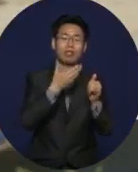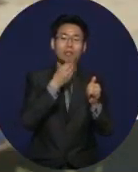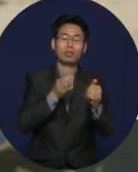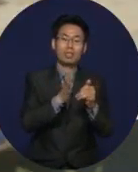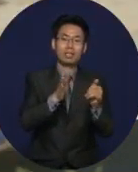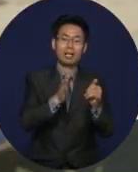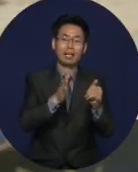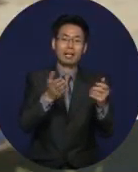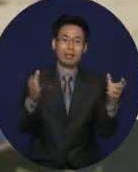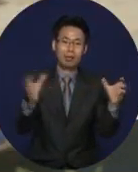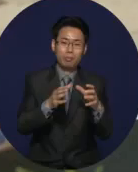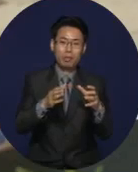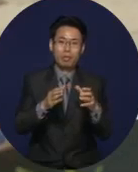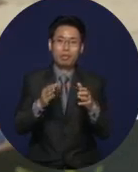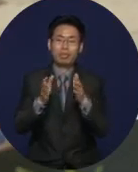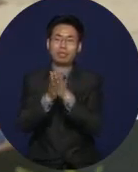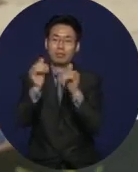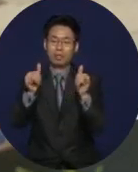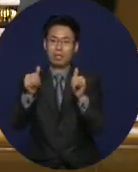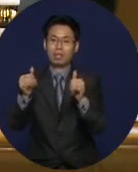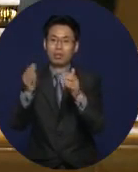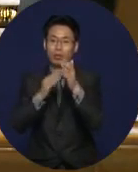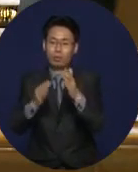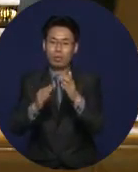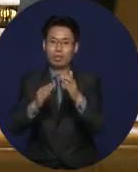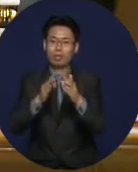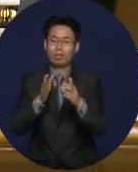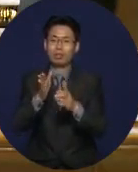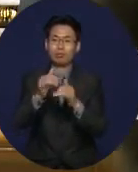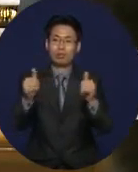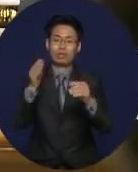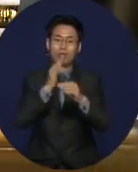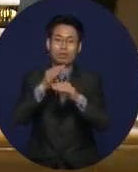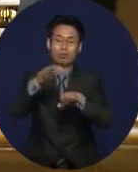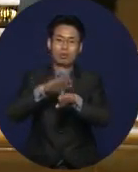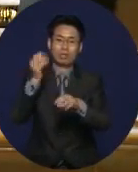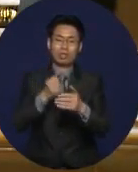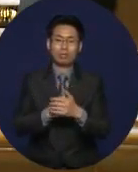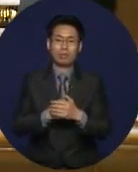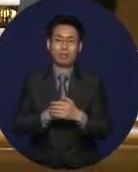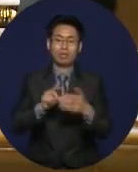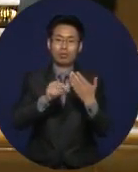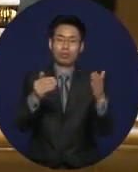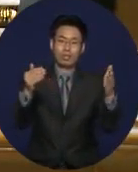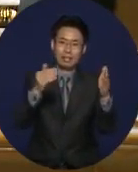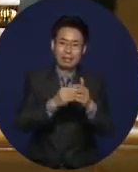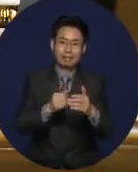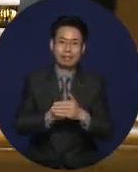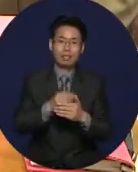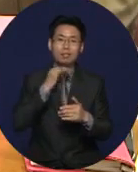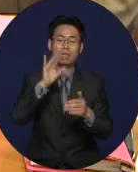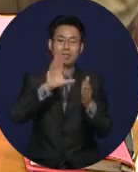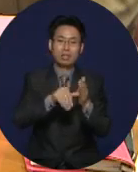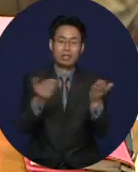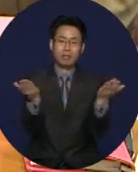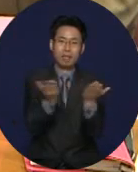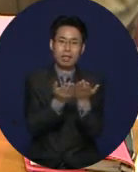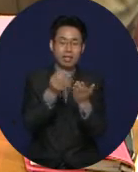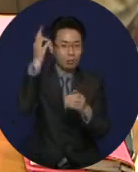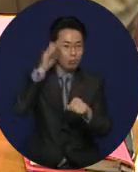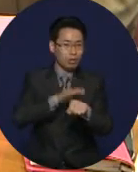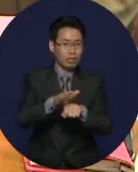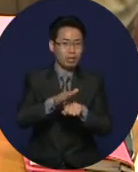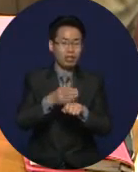포함한 민간과 공공의 실무자 위주로 조직됐습니다. 기획단은 오는 9월까지 100세 시대에